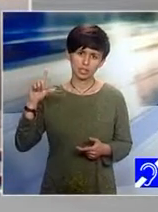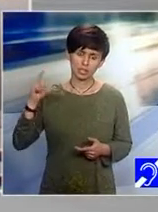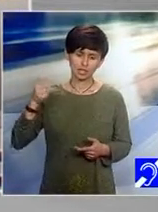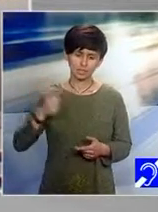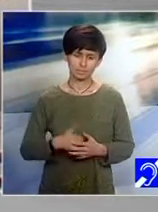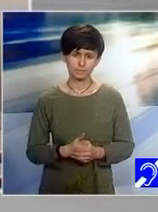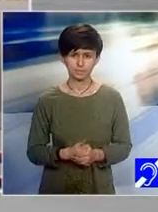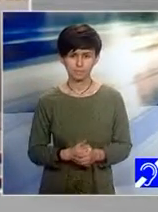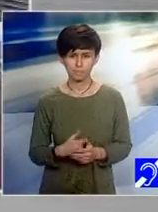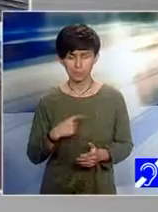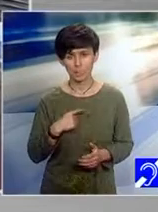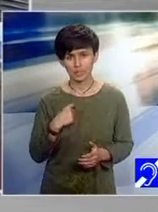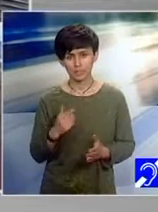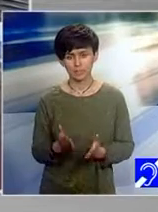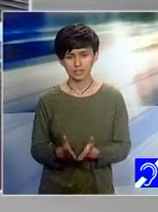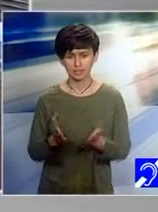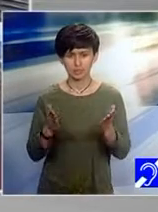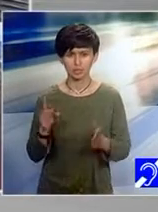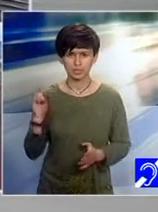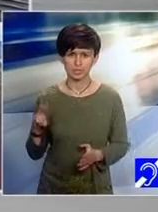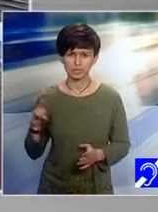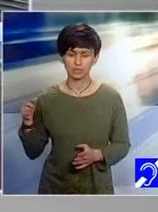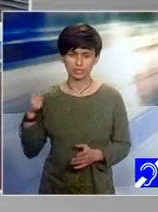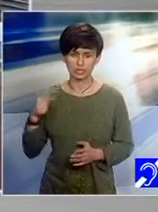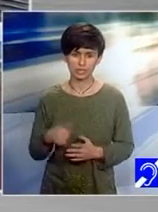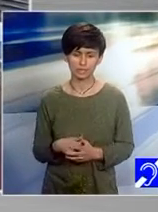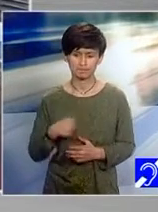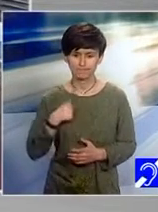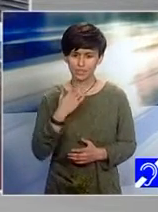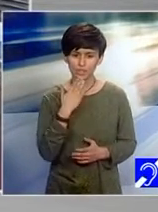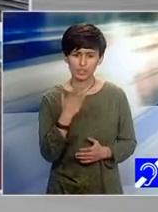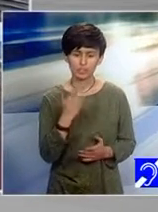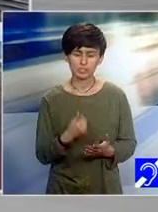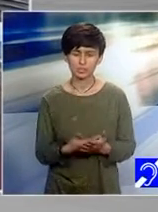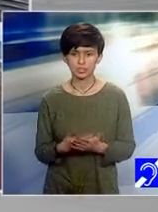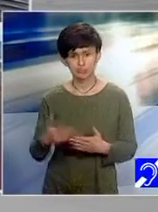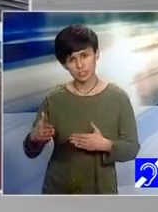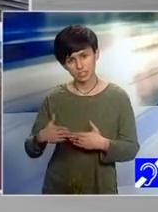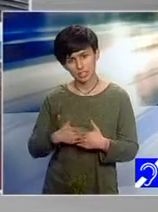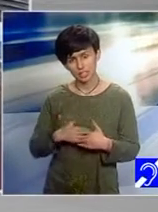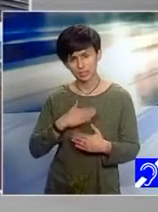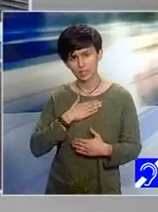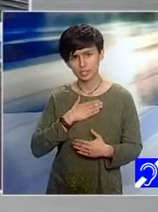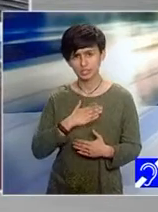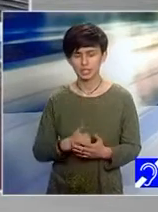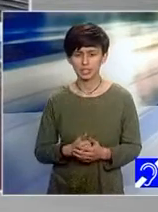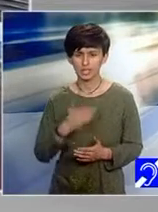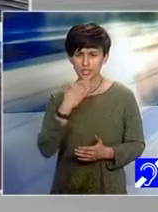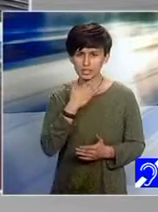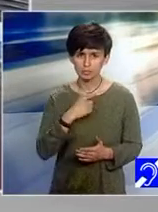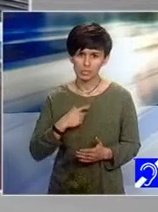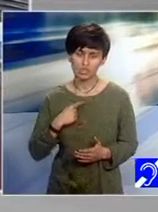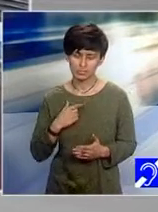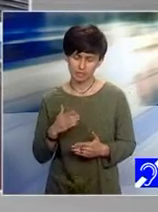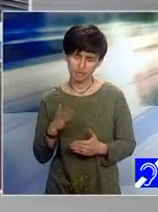haramul Sfântul Grui Grigore. Eu vă mulțumesc mult că ați fost alături de mine. Din păcate ne-am apropiat de final. Vom